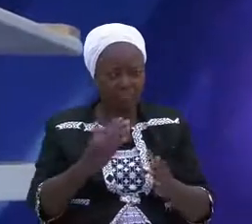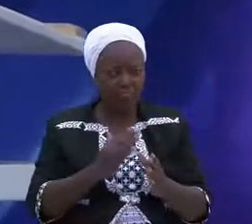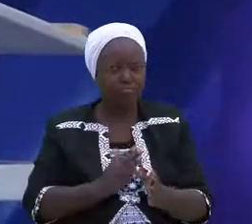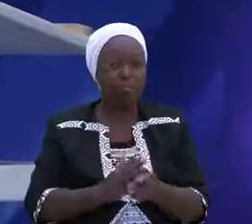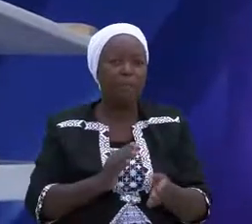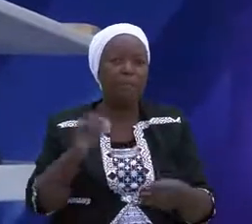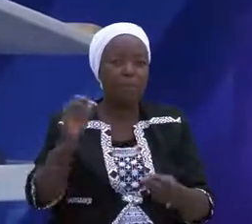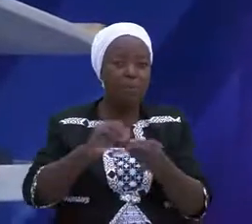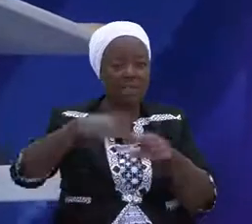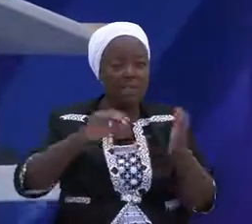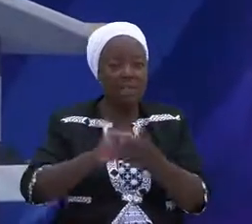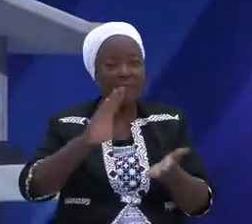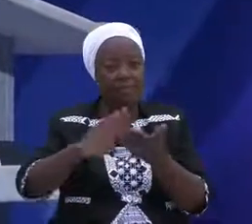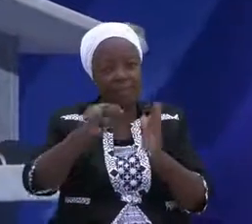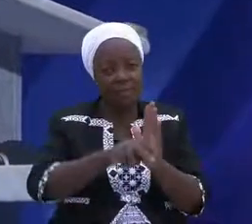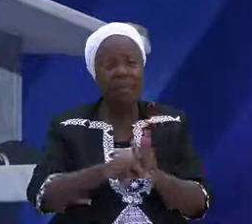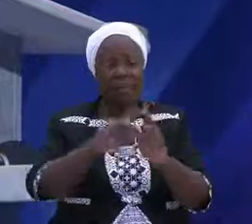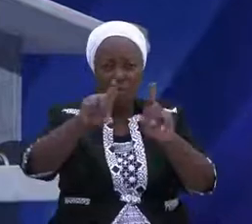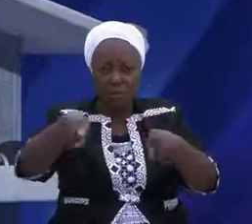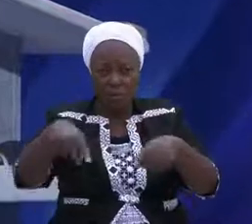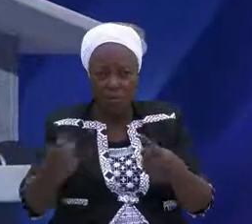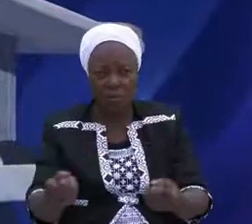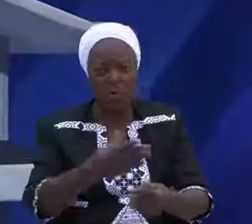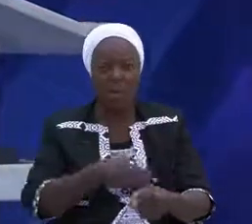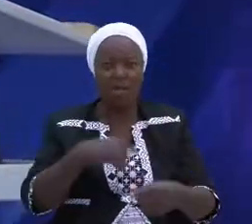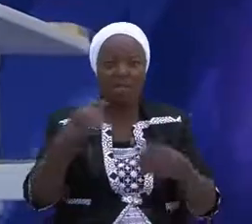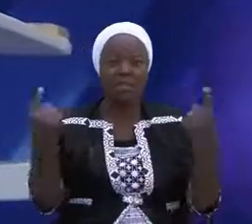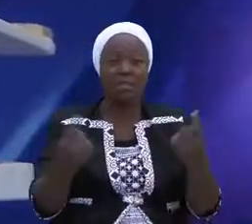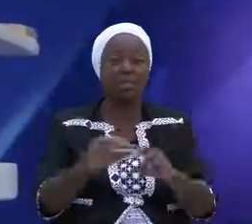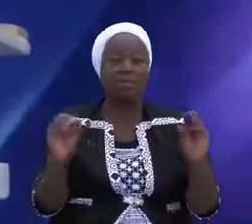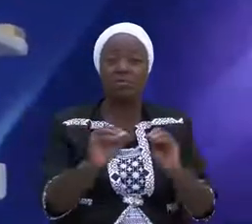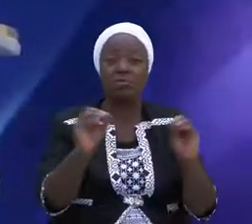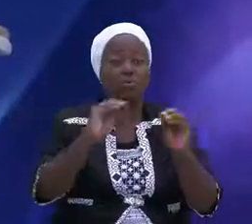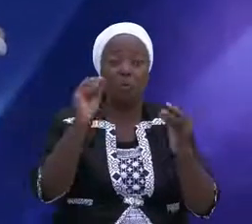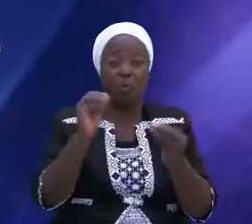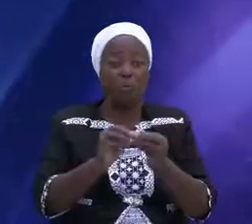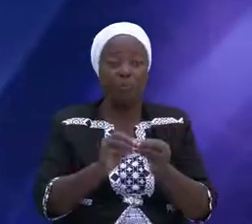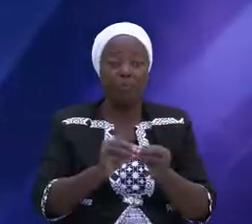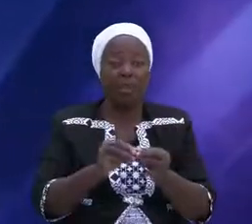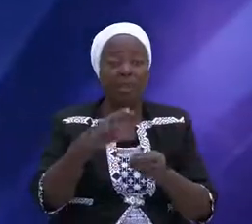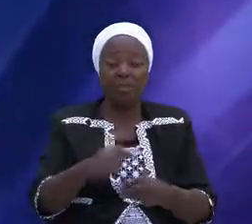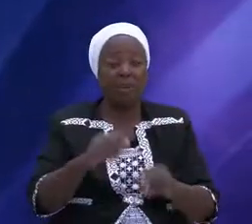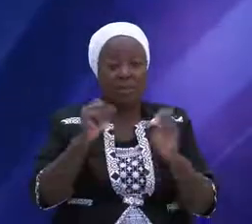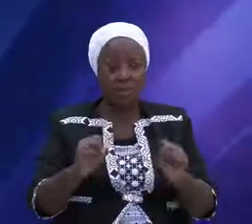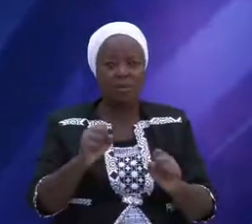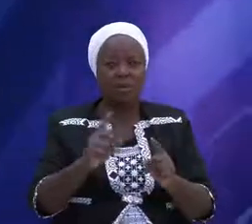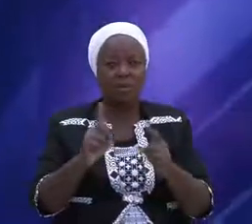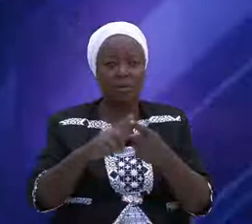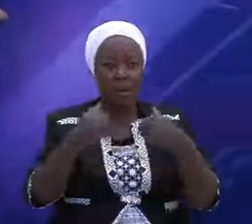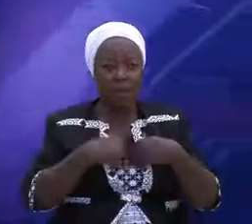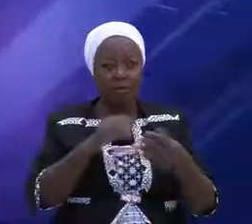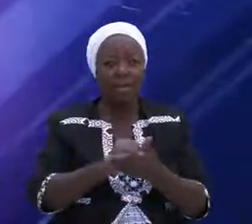du pardon, va et ne pêche plus. La puissance pour vivre dans